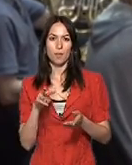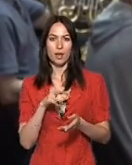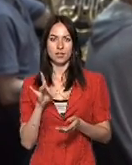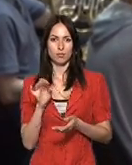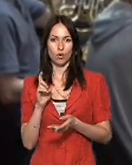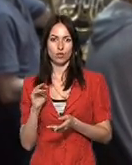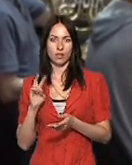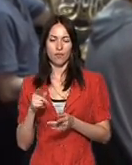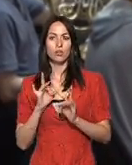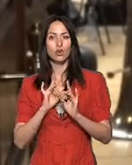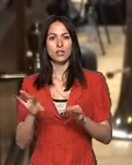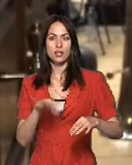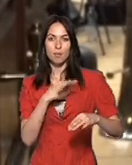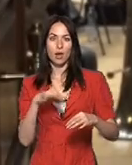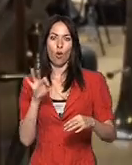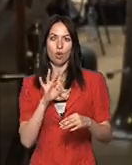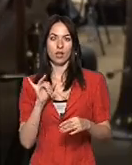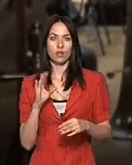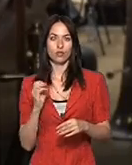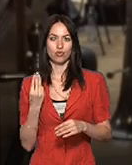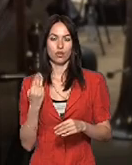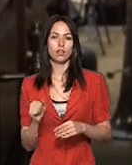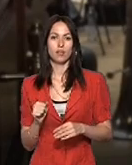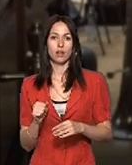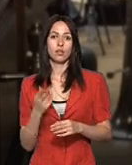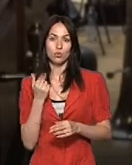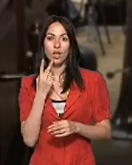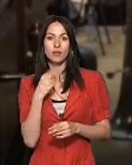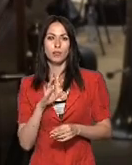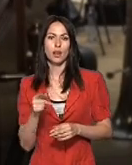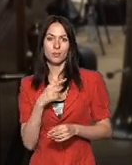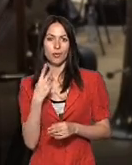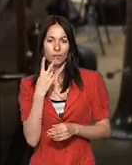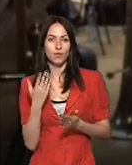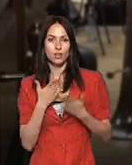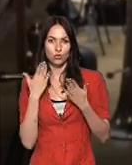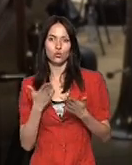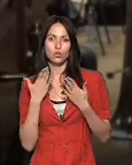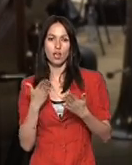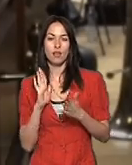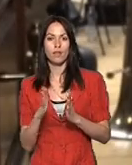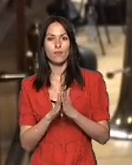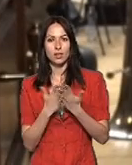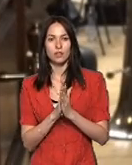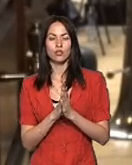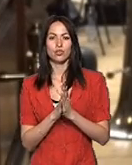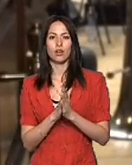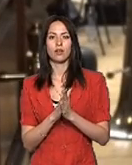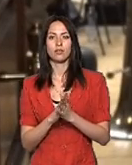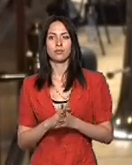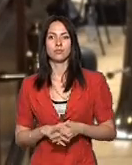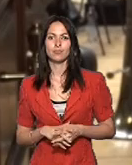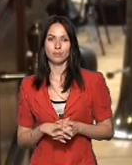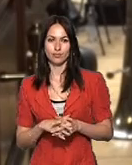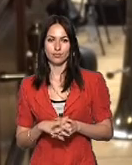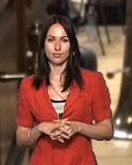скрипалька Ольга Піщета. Не суха біографія, да, як ми звикли читати в Вікіпедії там в книжках. Не суха біографія, яку ми